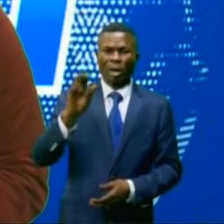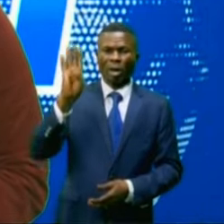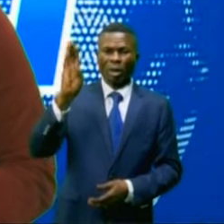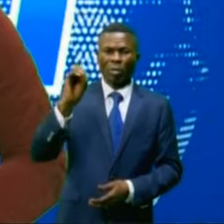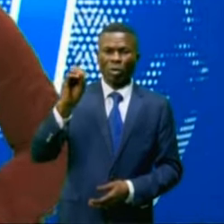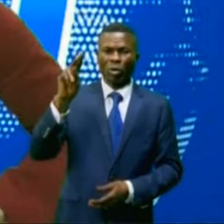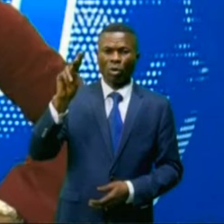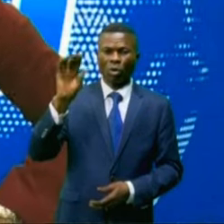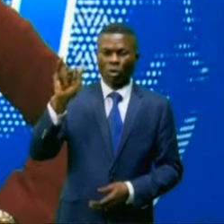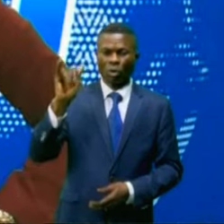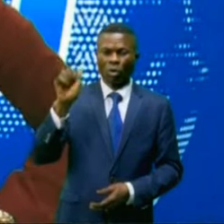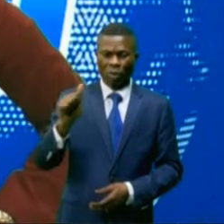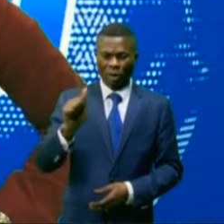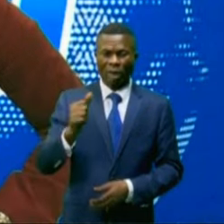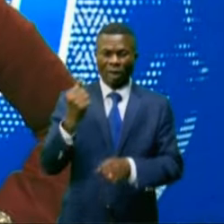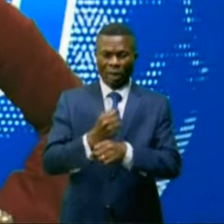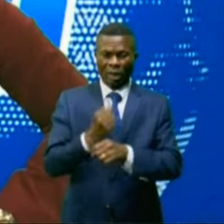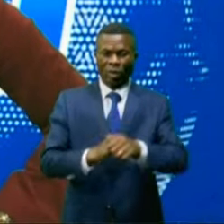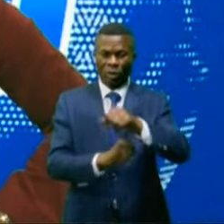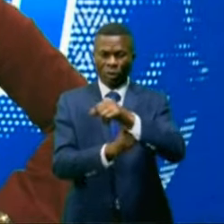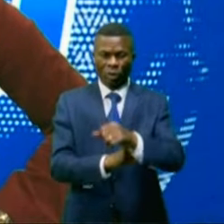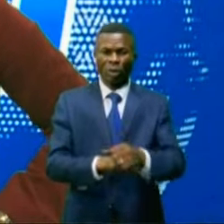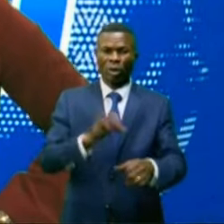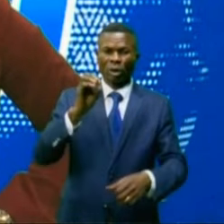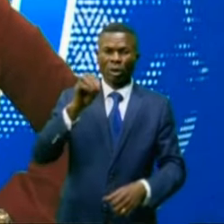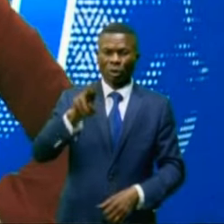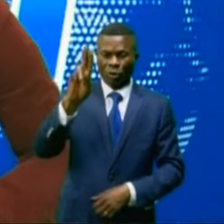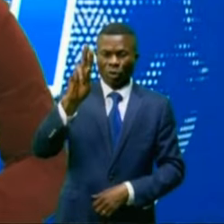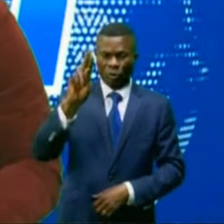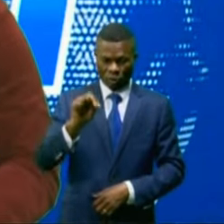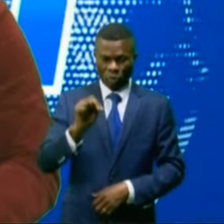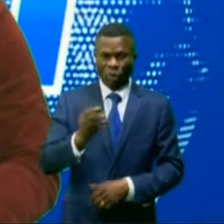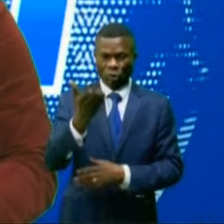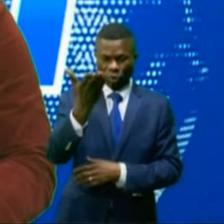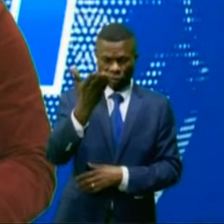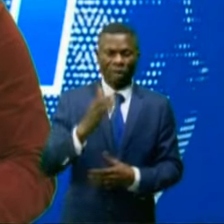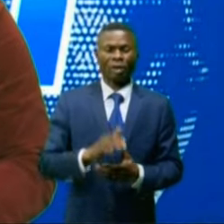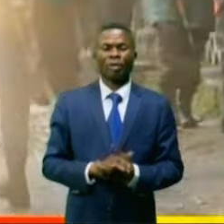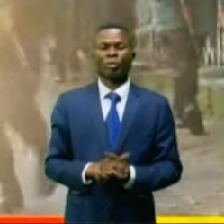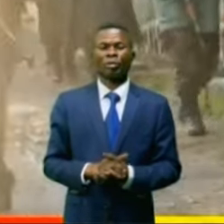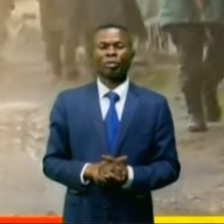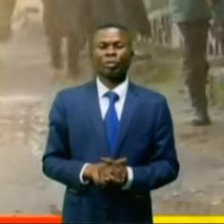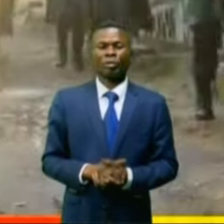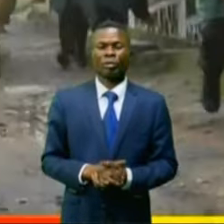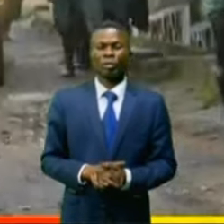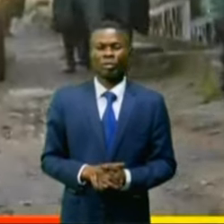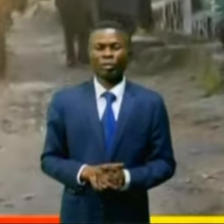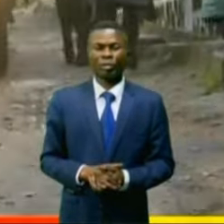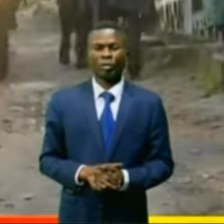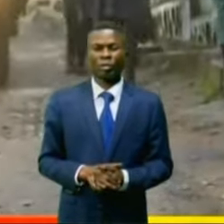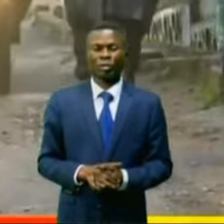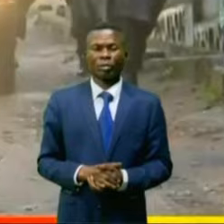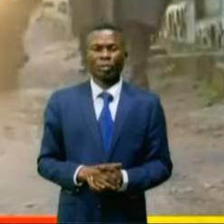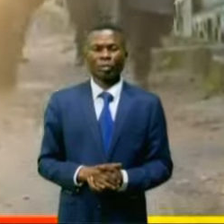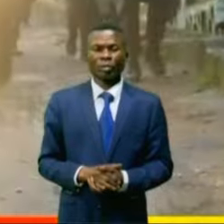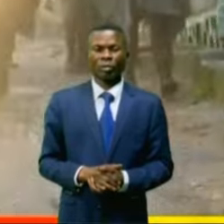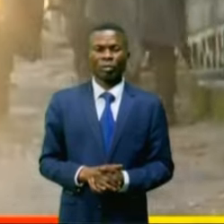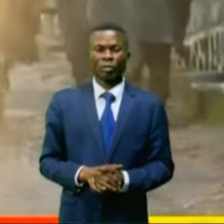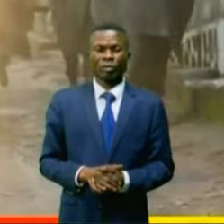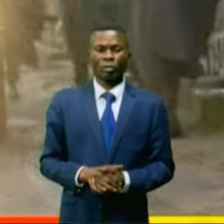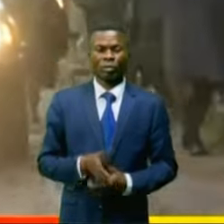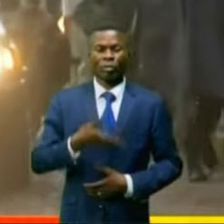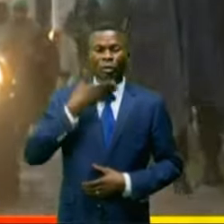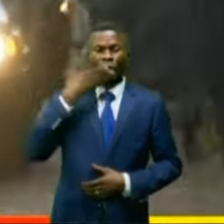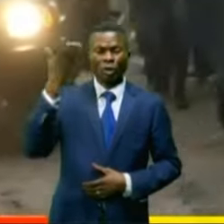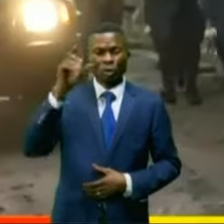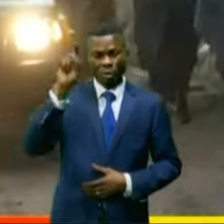travaux connaîtront l'appui de la MONUSCO. Le point avec Sélémanie Junior. pour marquer davantage les esprits qui ont